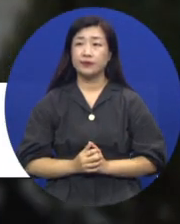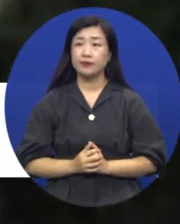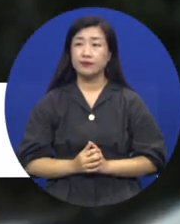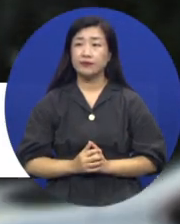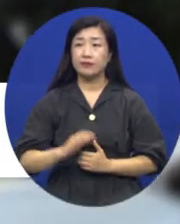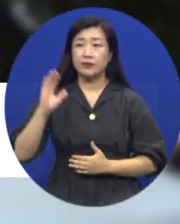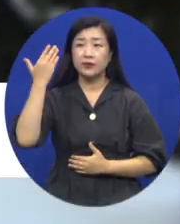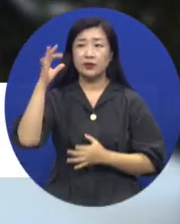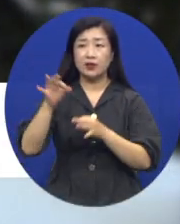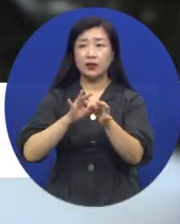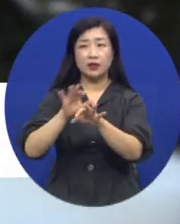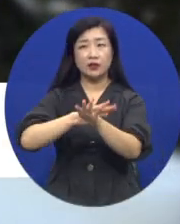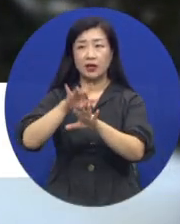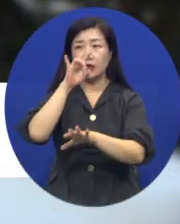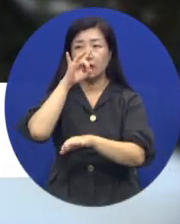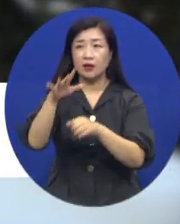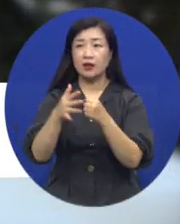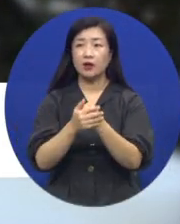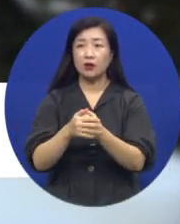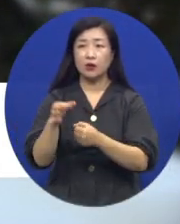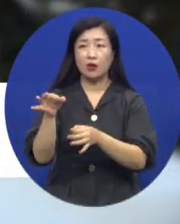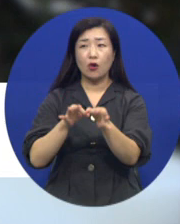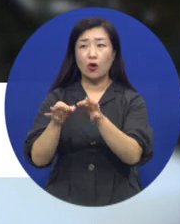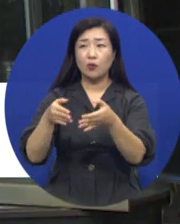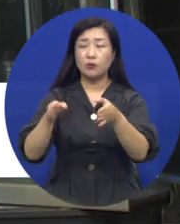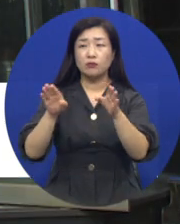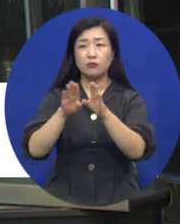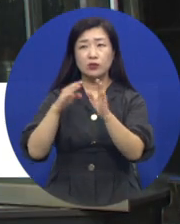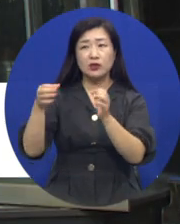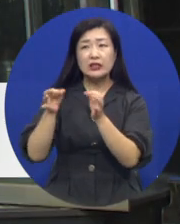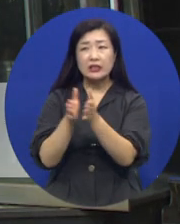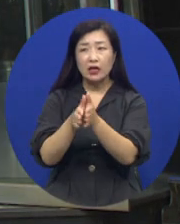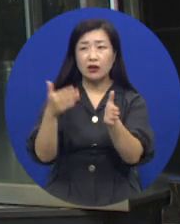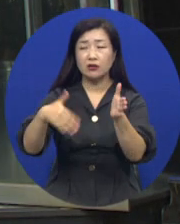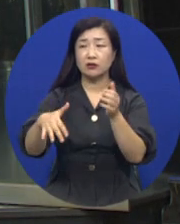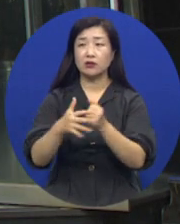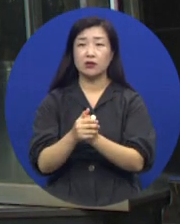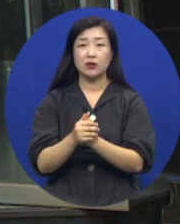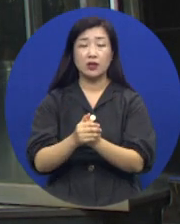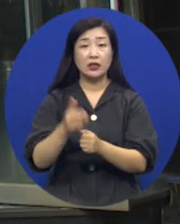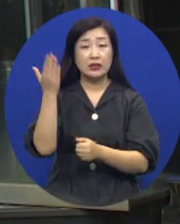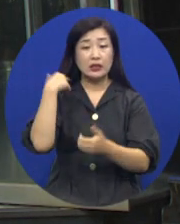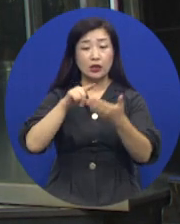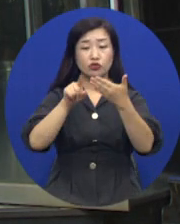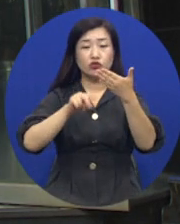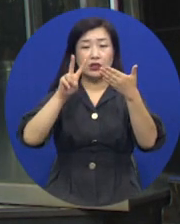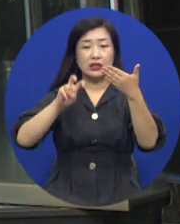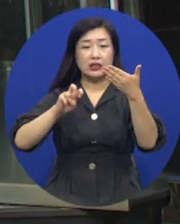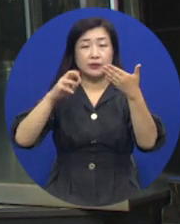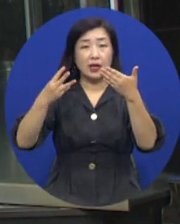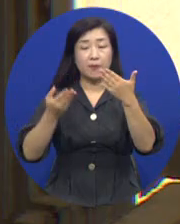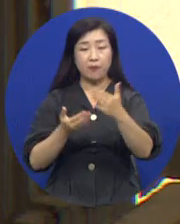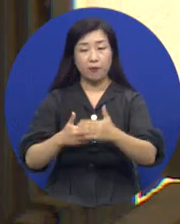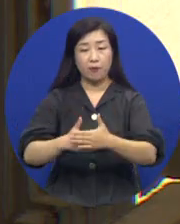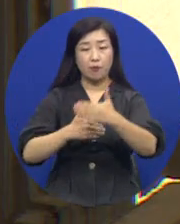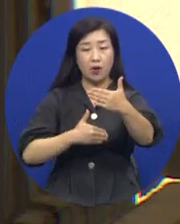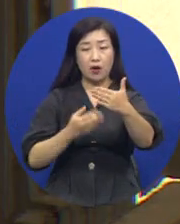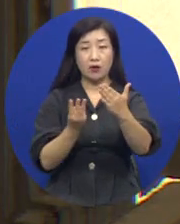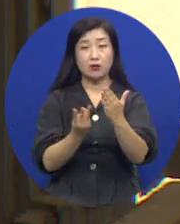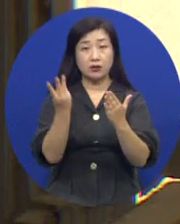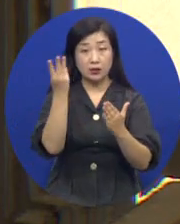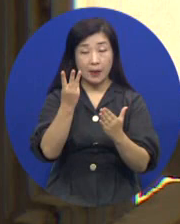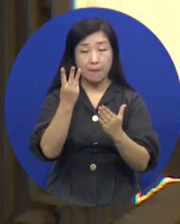같진 않은데요. 영업 재개한 지 며칠 안 돼가지고. 지난달 23일 거리두기 3단계가 적용되며